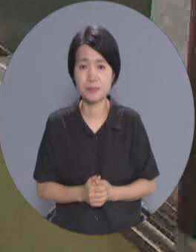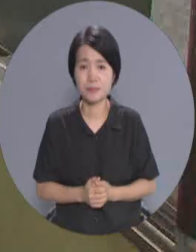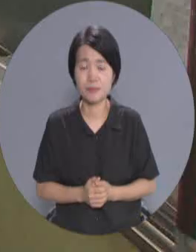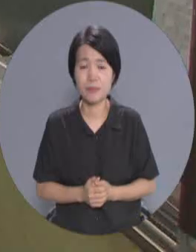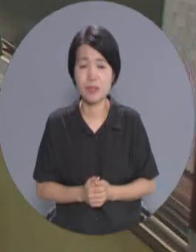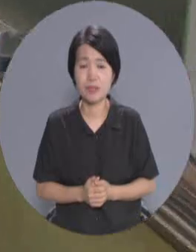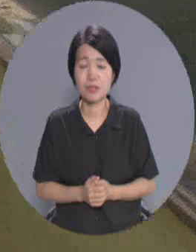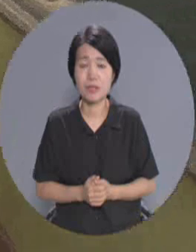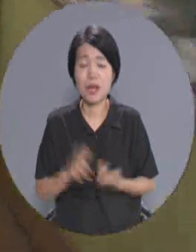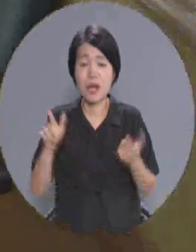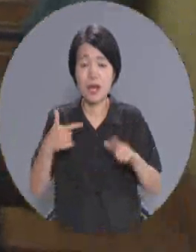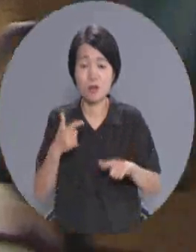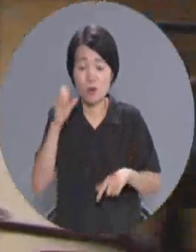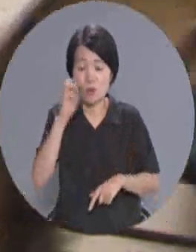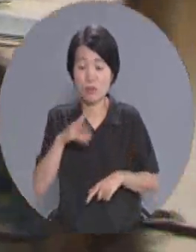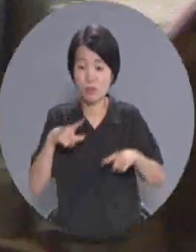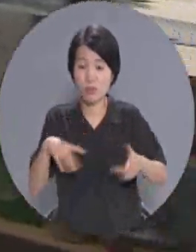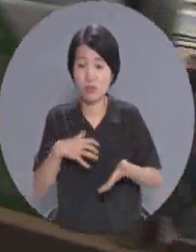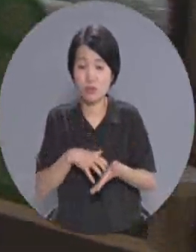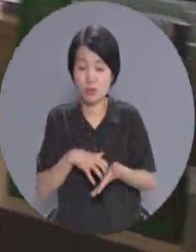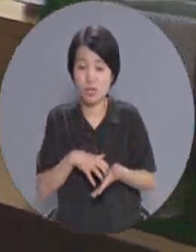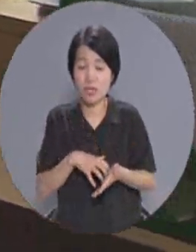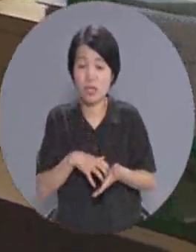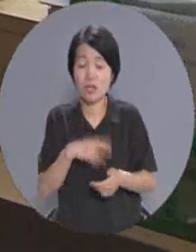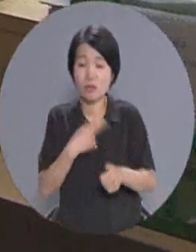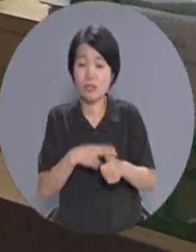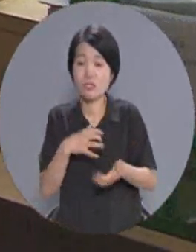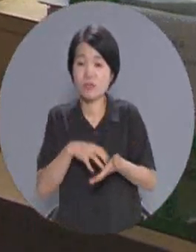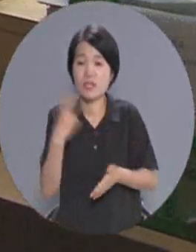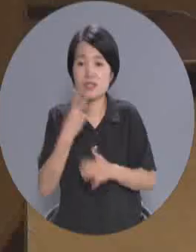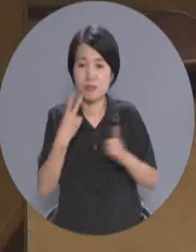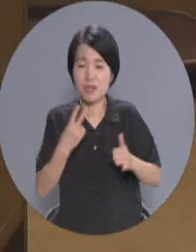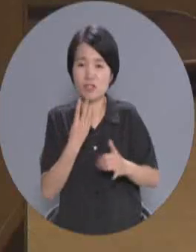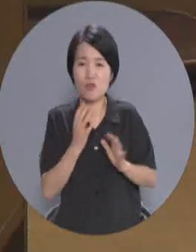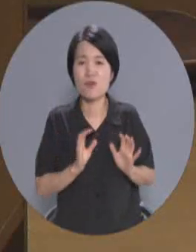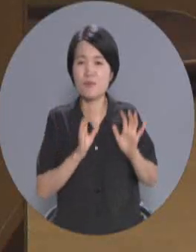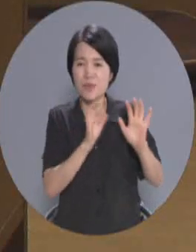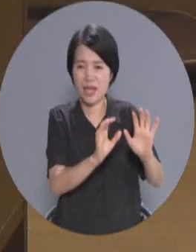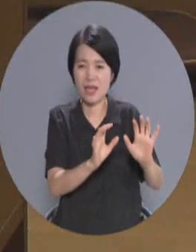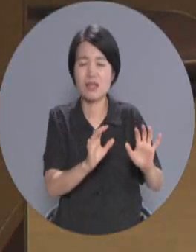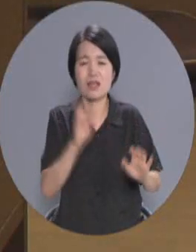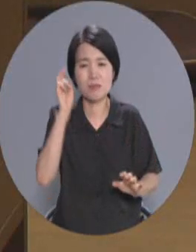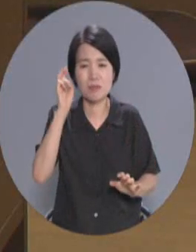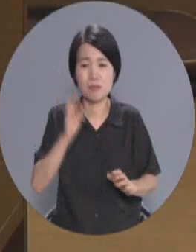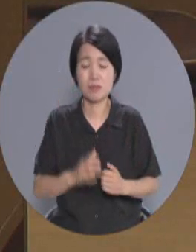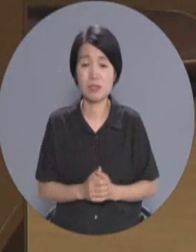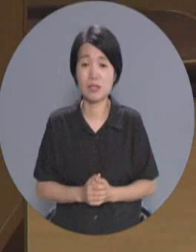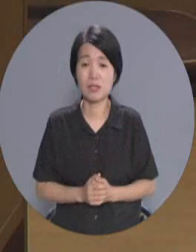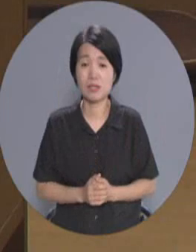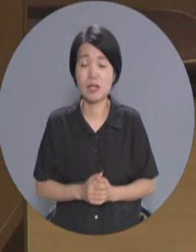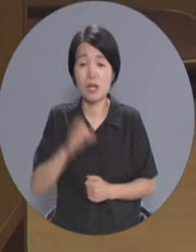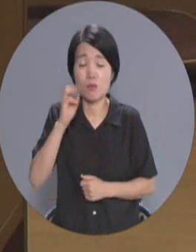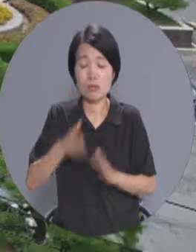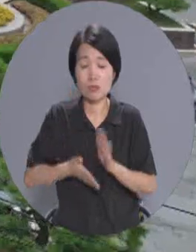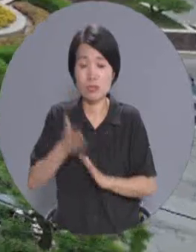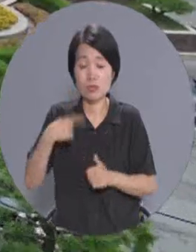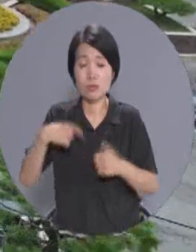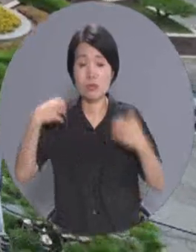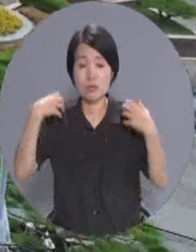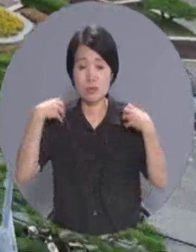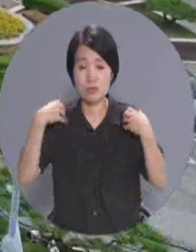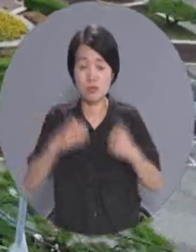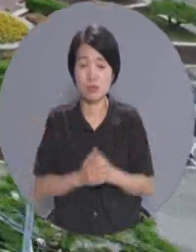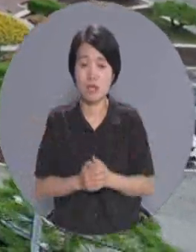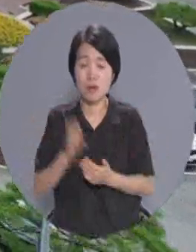이에 따라 이날 하루 광주 지역 교사 2천여 명이 집회에 참여할 것으로 예상됩니다. 이에 대해 광주시 교육청은